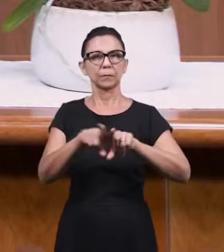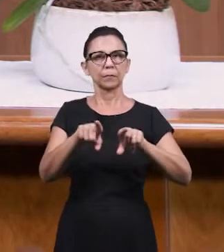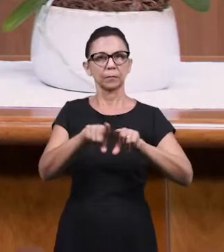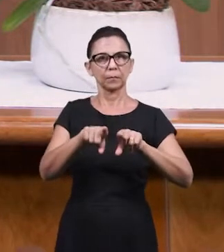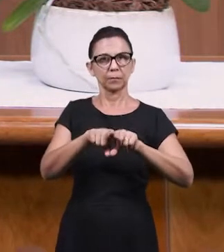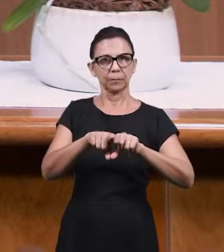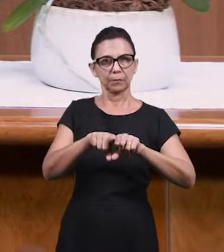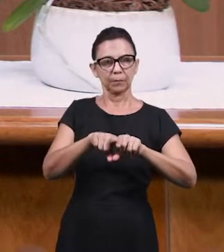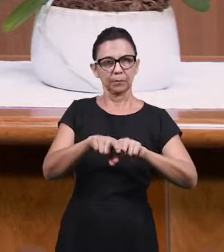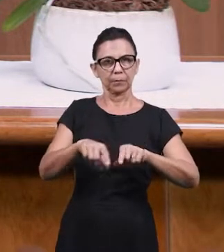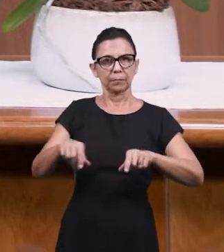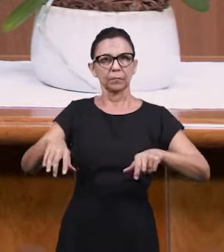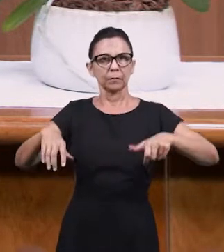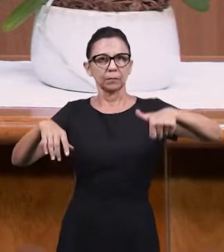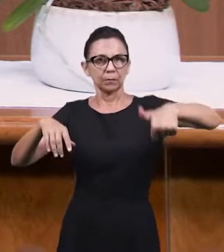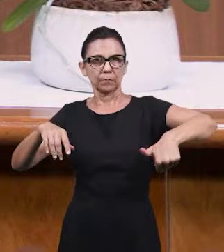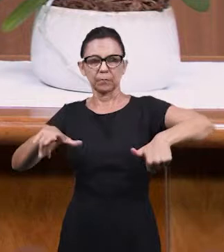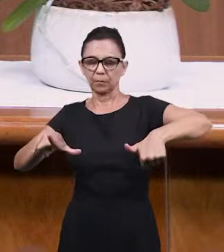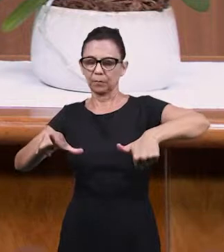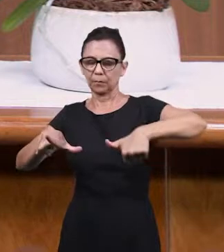main droite